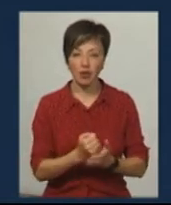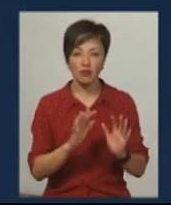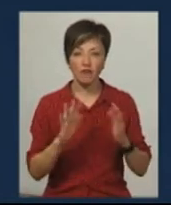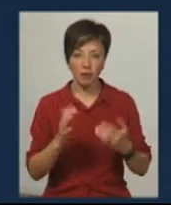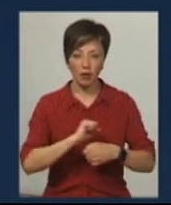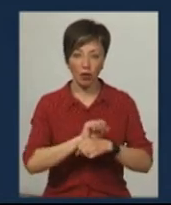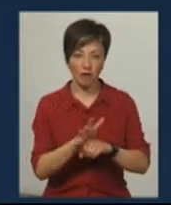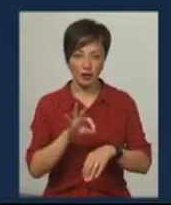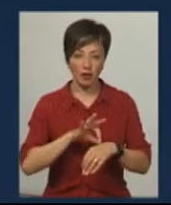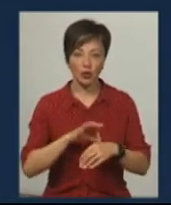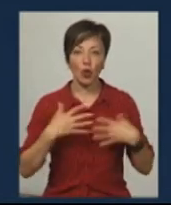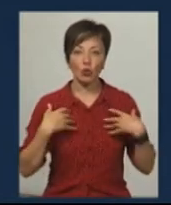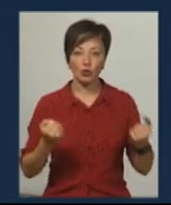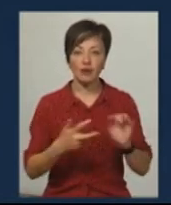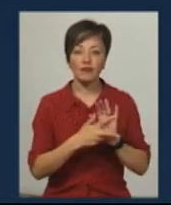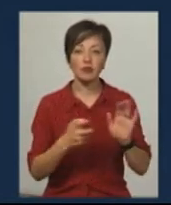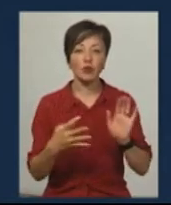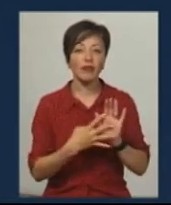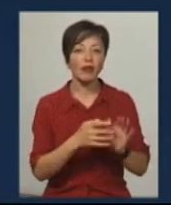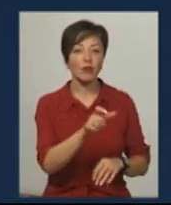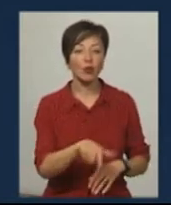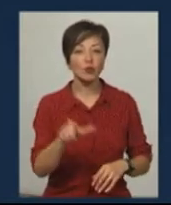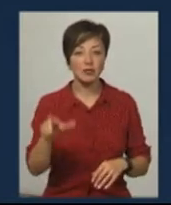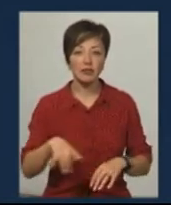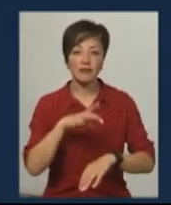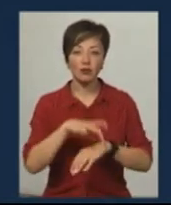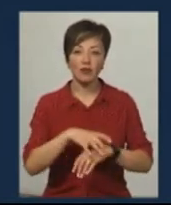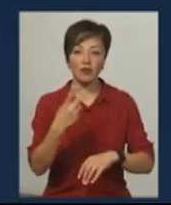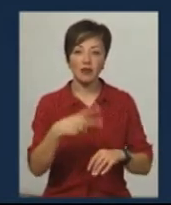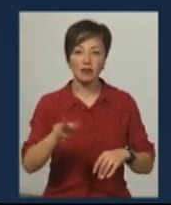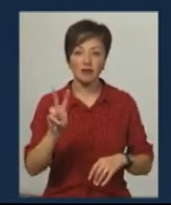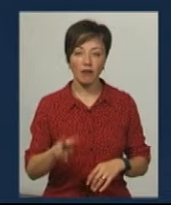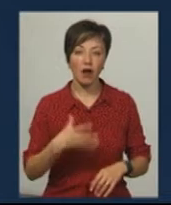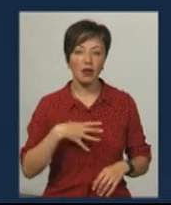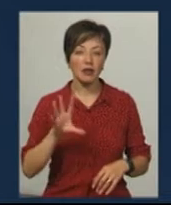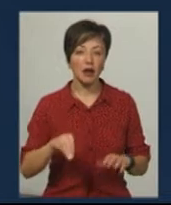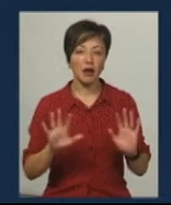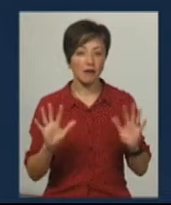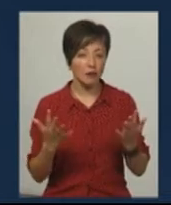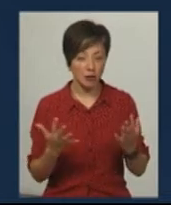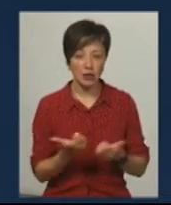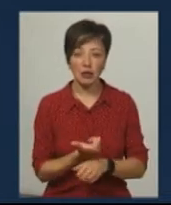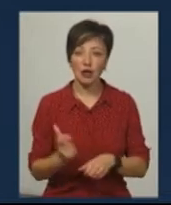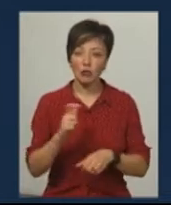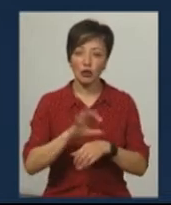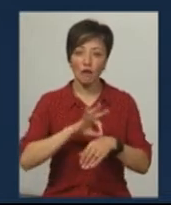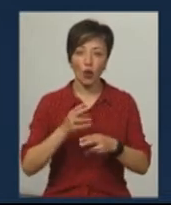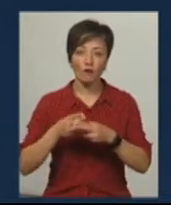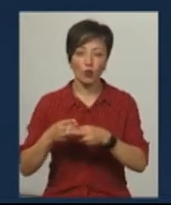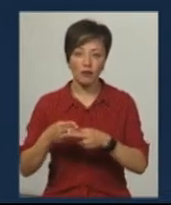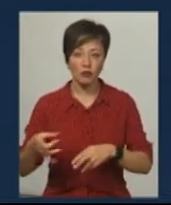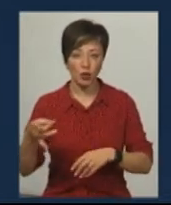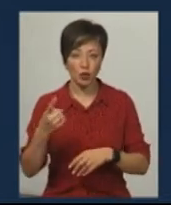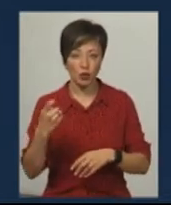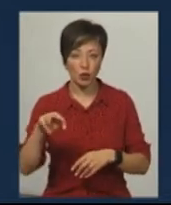COVID-19. Одужало 809 осіб. Зафіксовано 22 летальних випадка. Найбільше хворих у Донаєвецькому